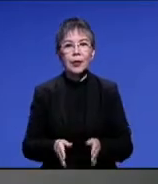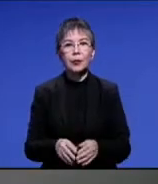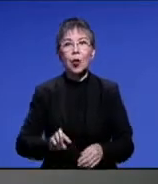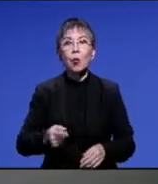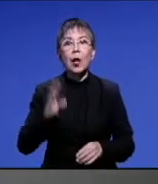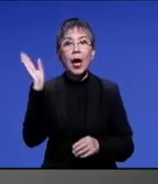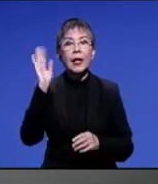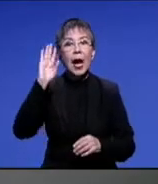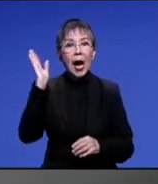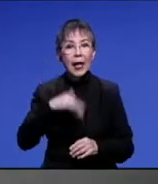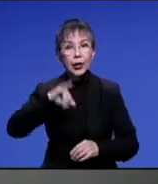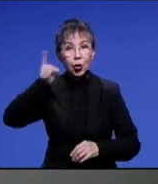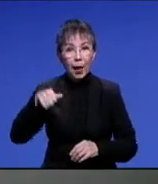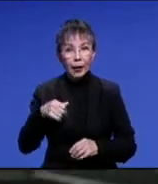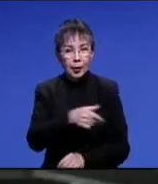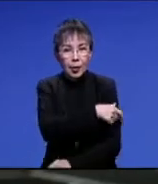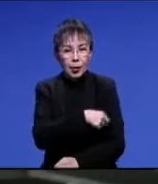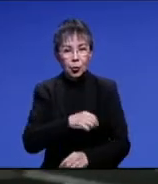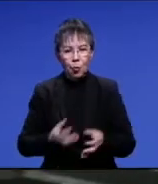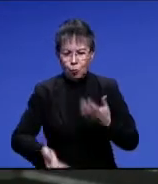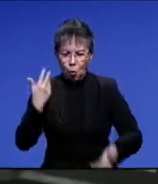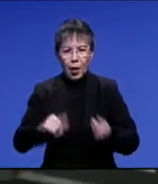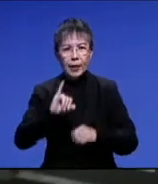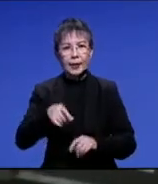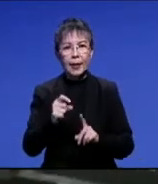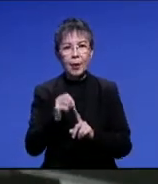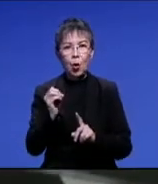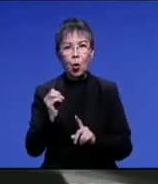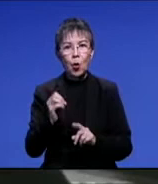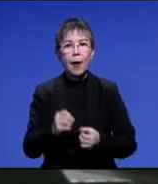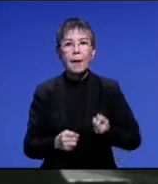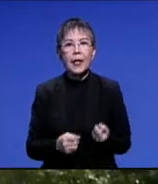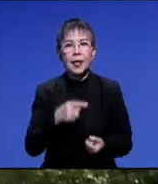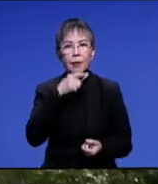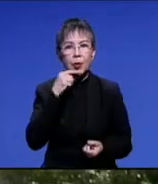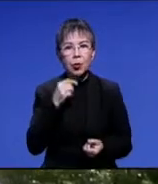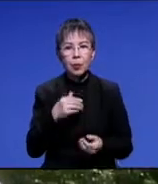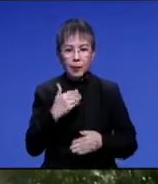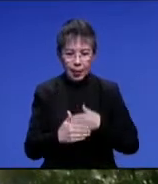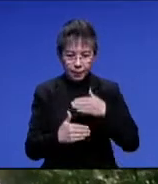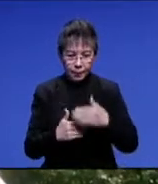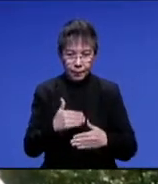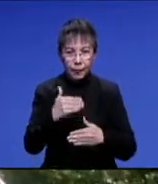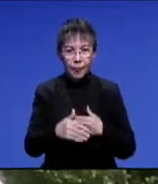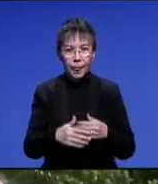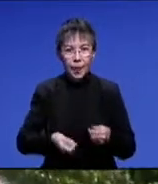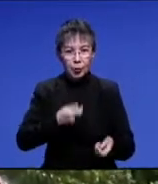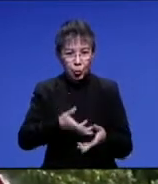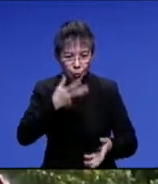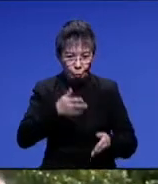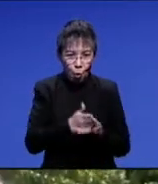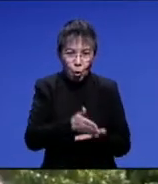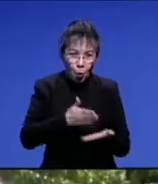Dimulai Jumat malam, sejumlah petugas membongkar JPO Pasar Minggu secara bertahap. Dalam kegiatan ini, petugas membongkar JPO dengan cara